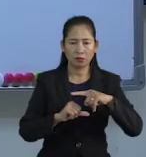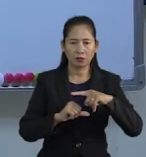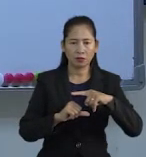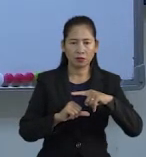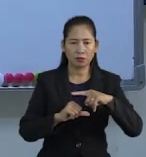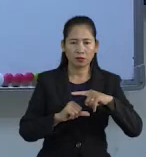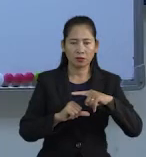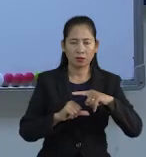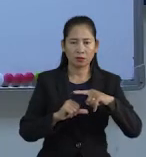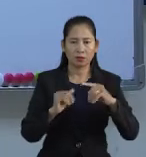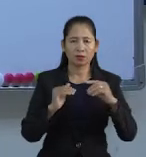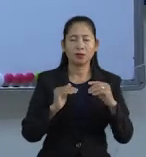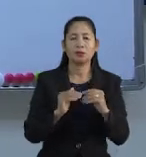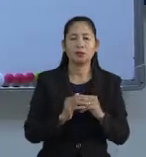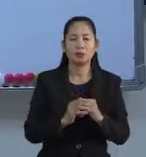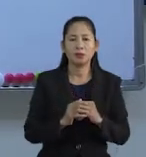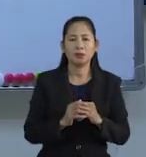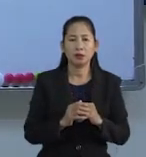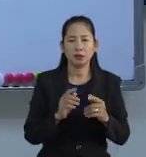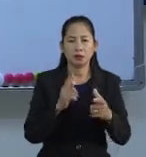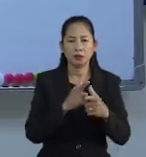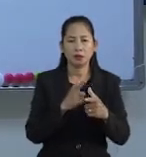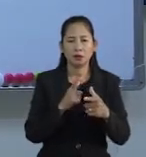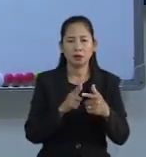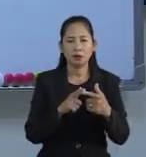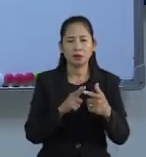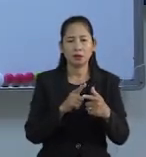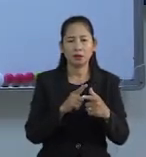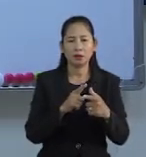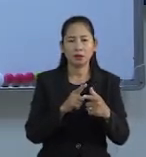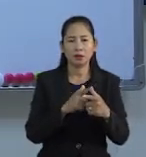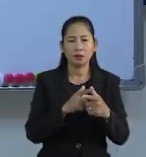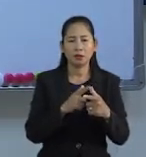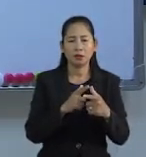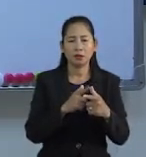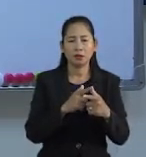muối rồi nữa còn nè và cũng đã xem này